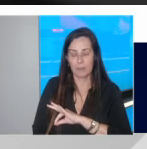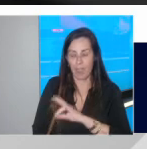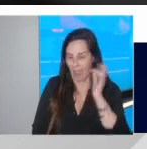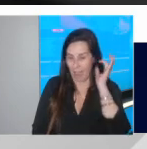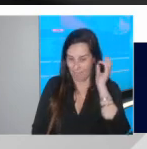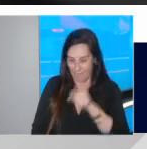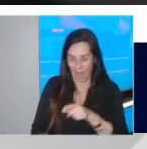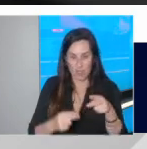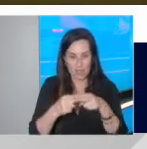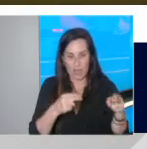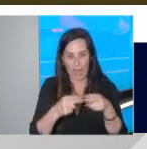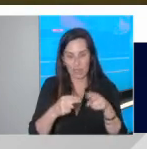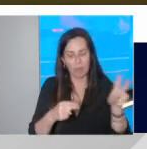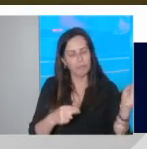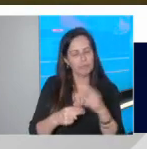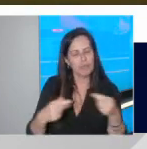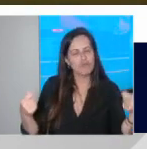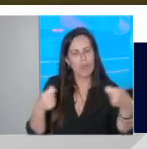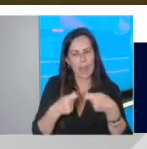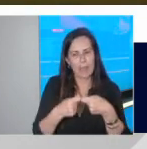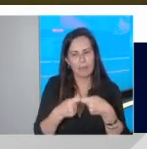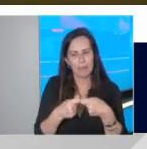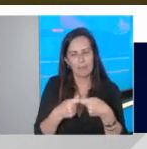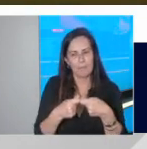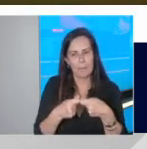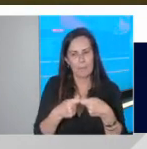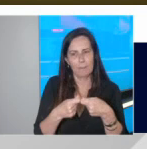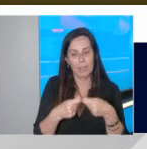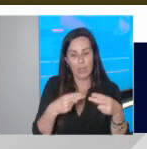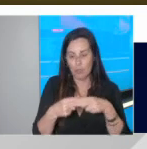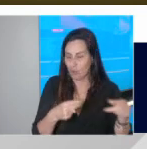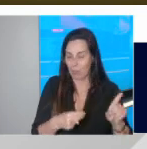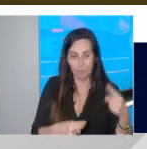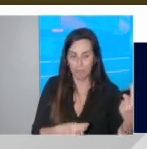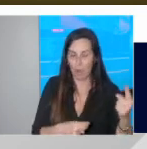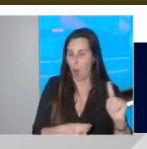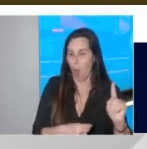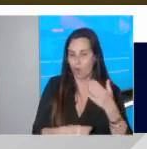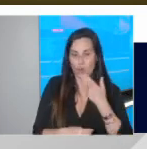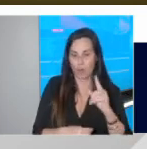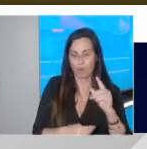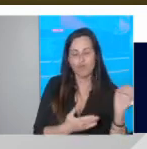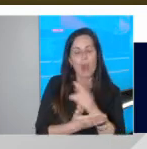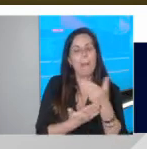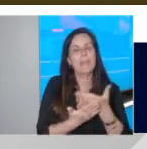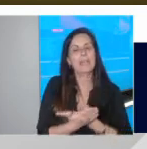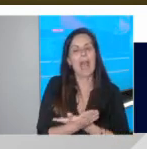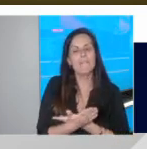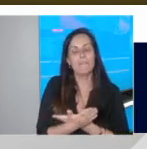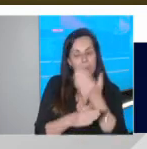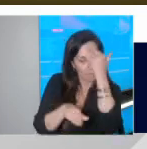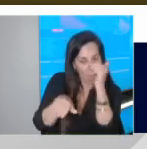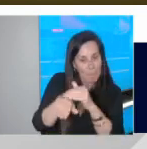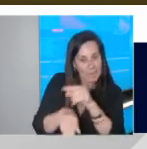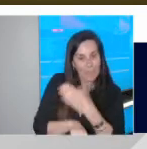ושכנתה יוצרת את הקשר, שכנתה טטיאנה, שכנה לא יהודיה, יוצרת את הקשר במכתב